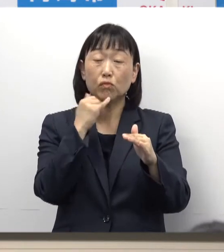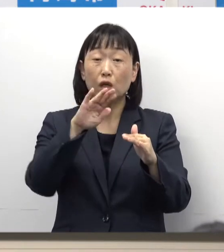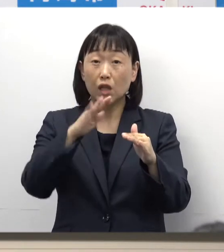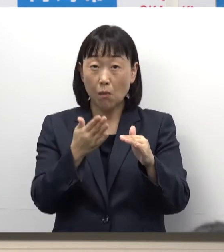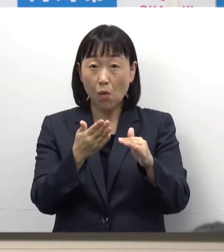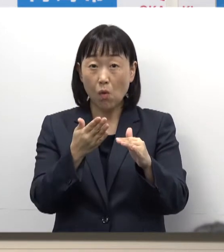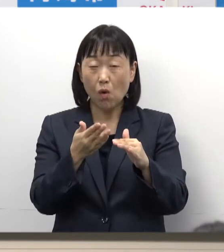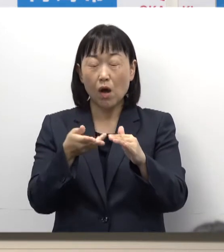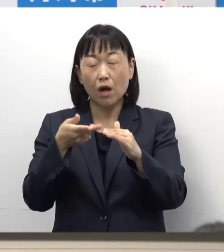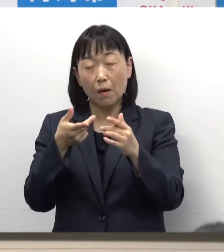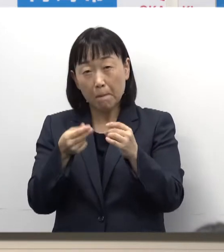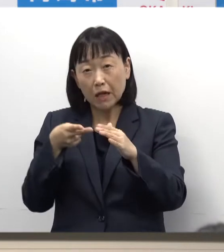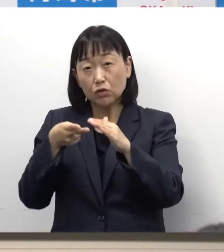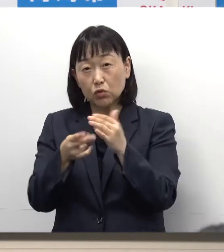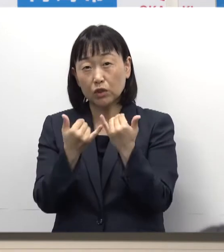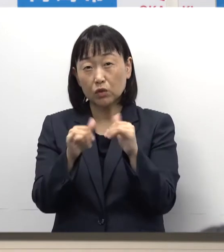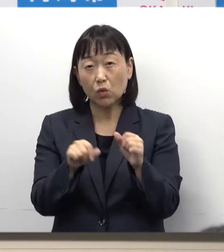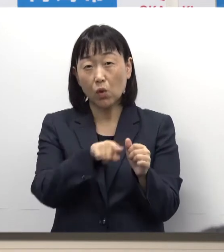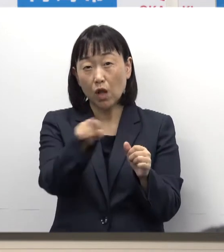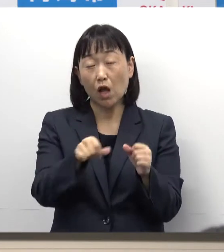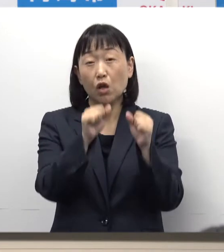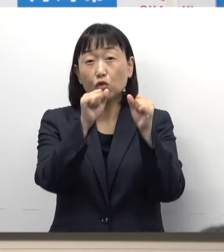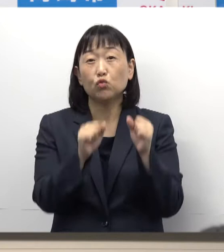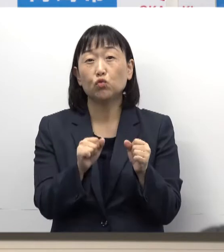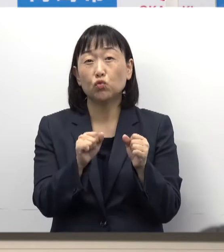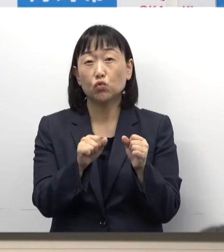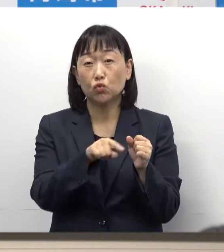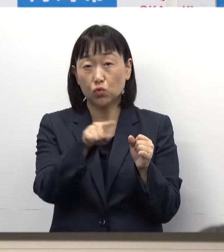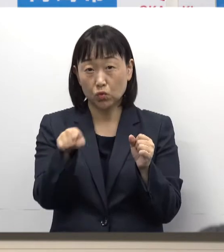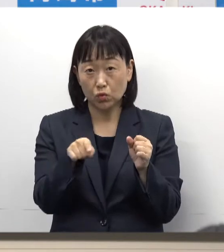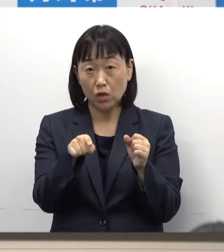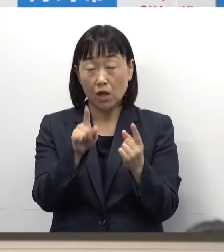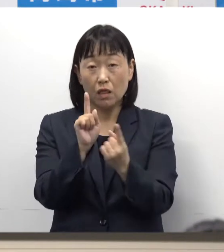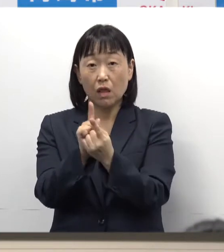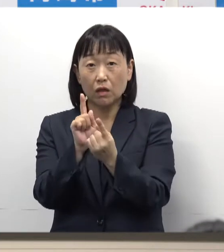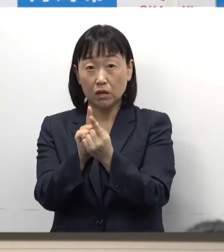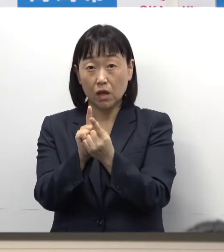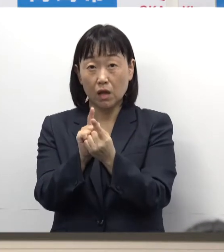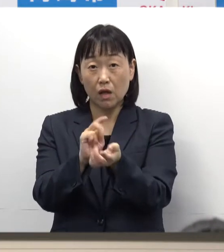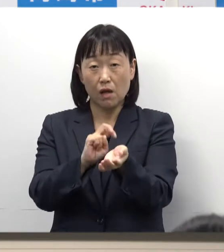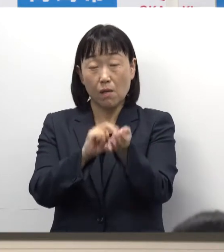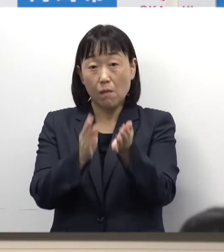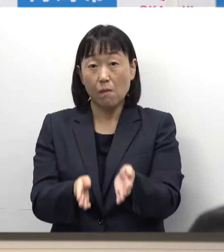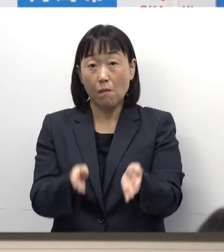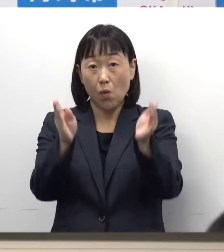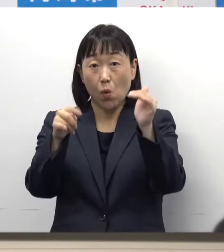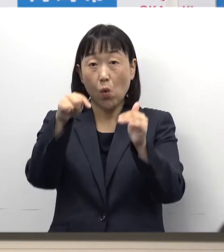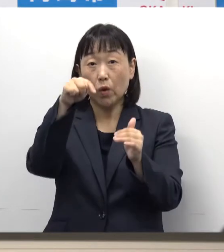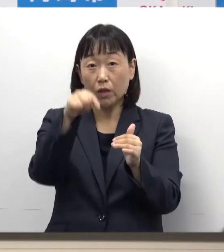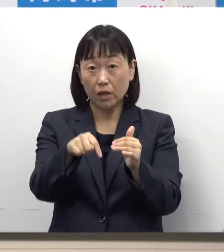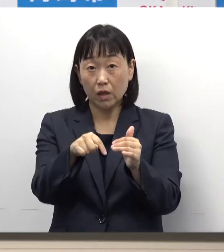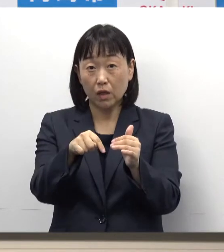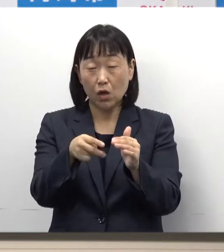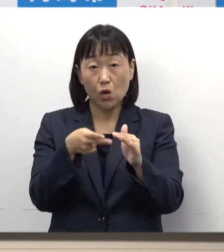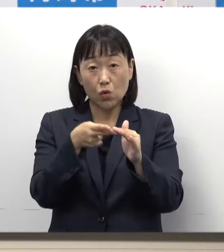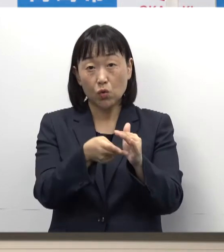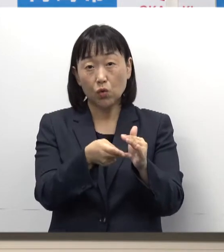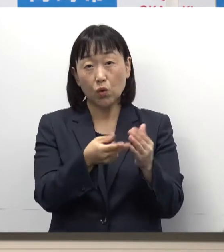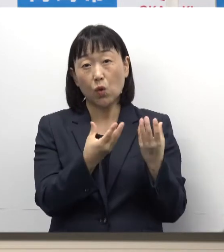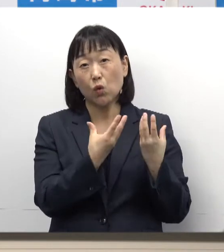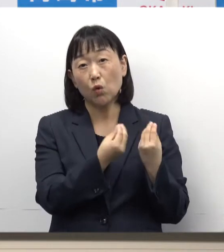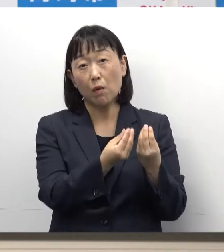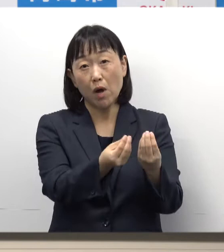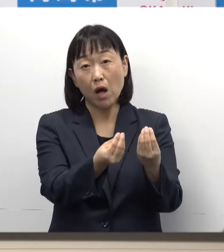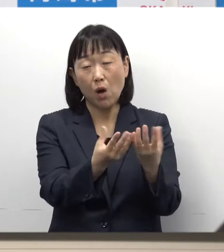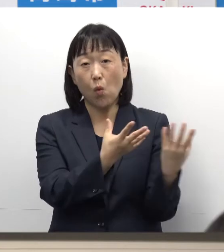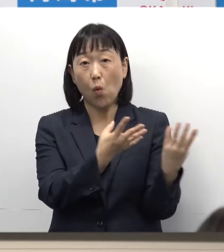付入院によるケアが必要な環境については新型コロナウイルス感染症でミュウインした病院にとどまることが